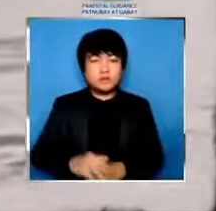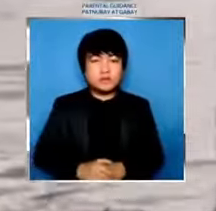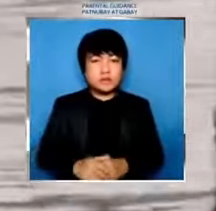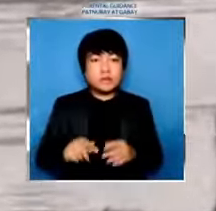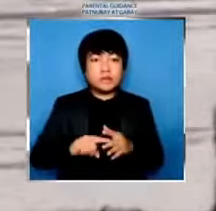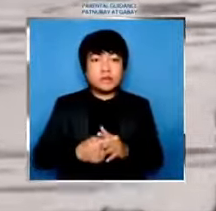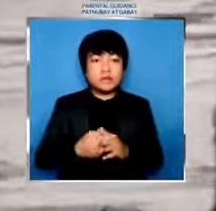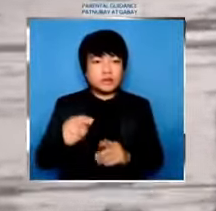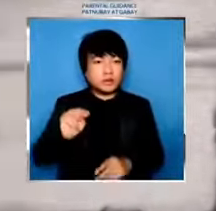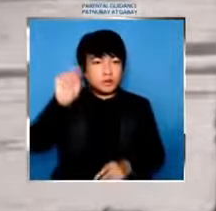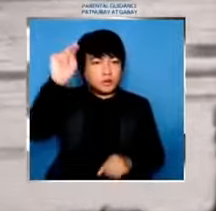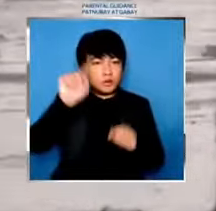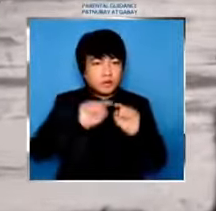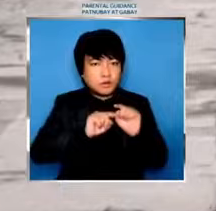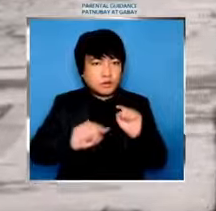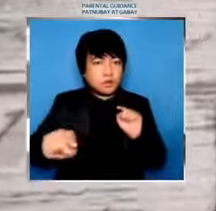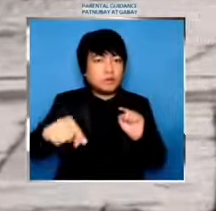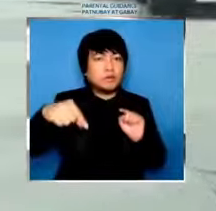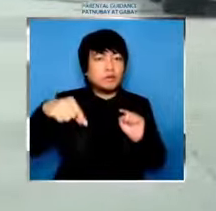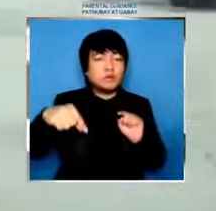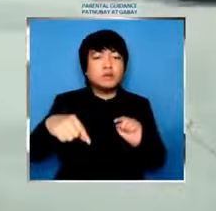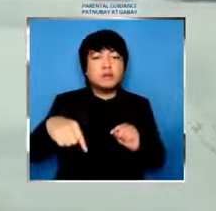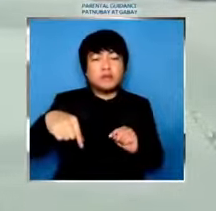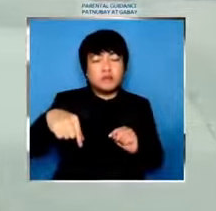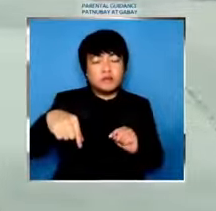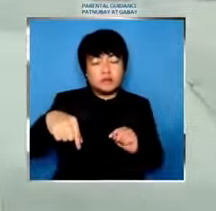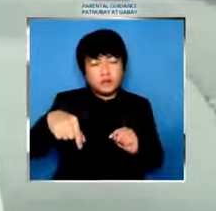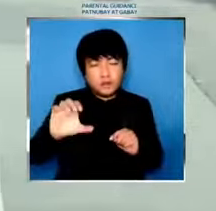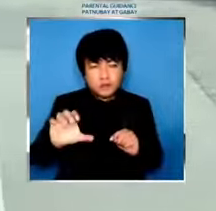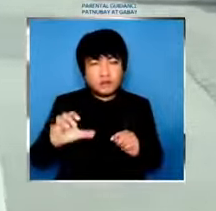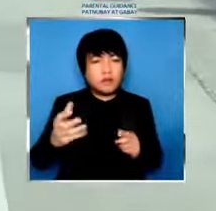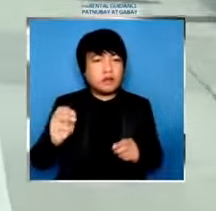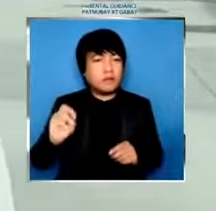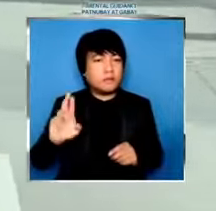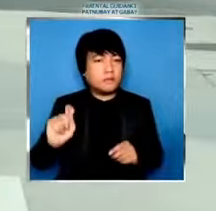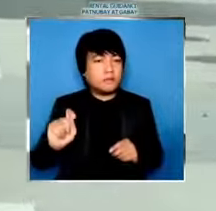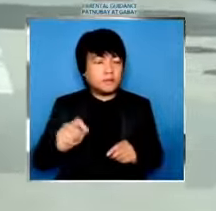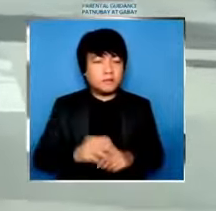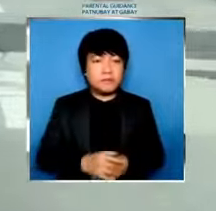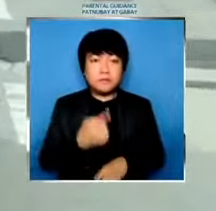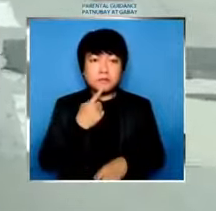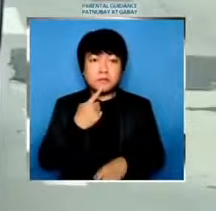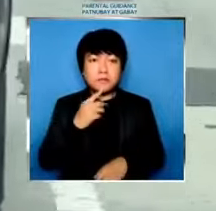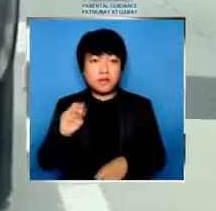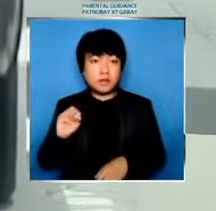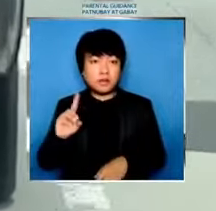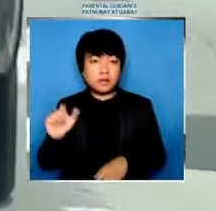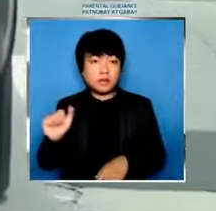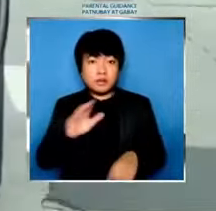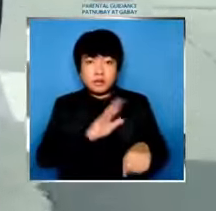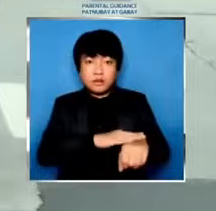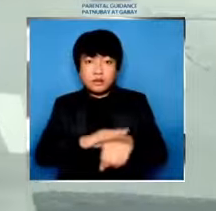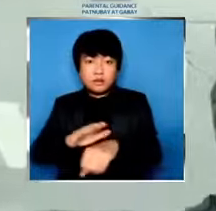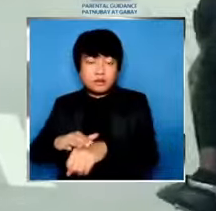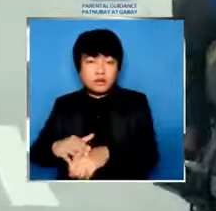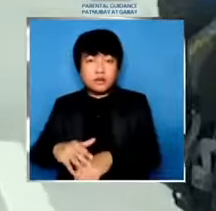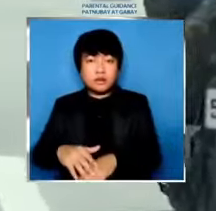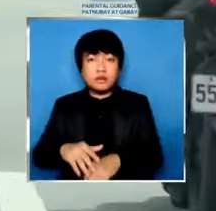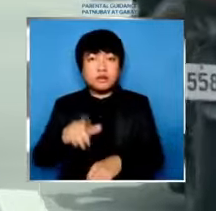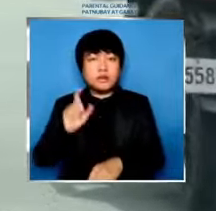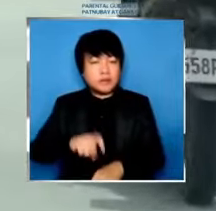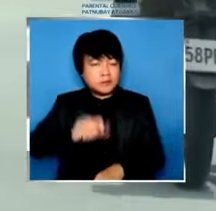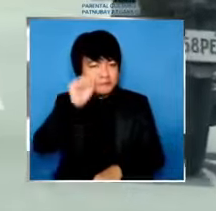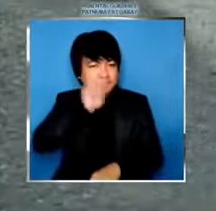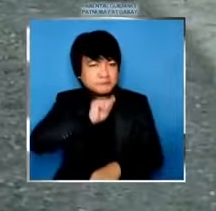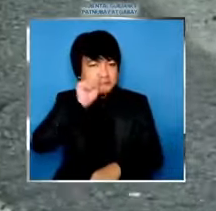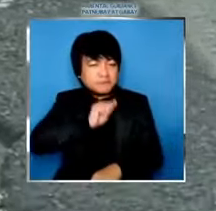Avenue hanggang Quezon Avenue Station ng MRT. Kaya abiso ng MMDA sa mga motorista, magbaon ng karagdagang pasensya dahil